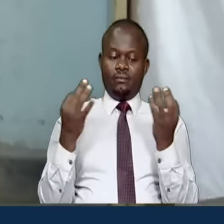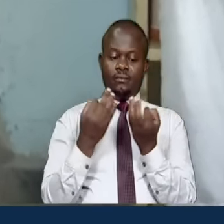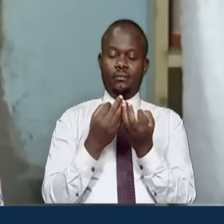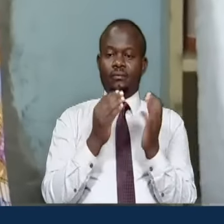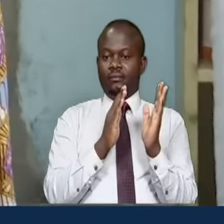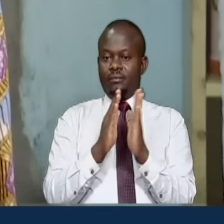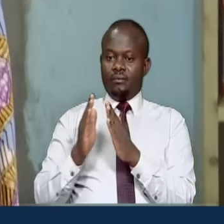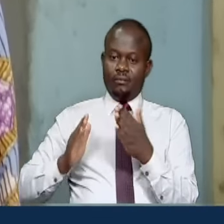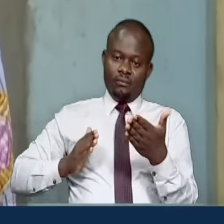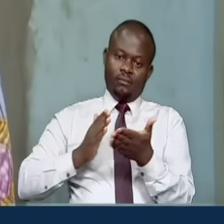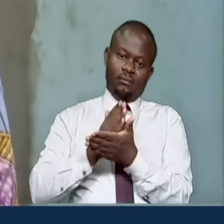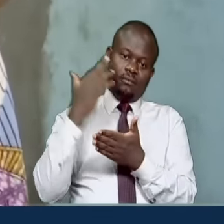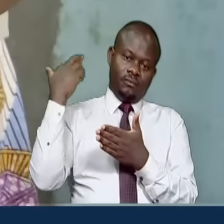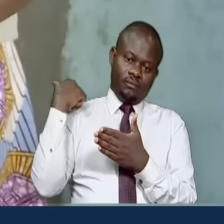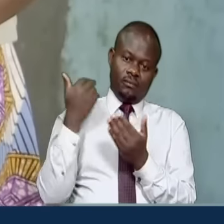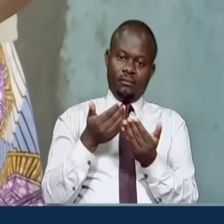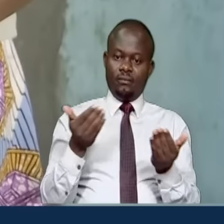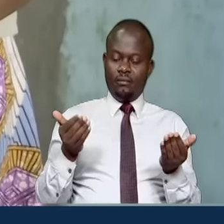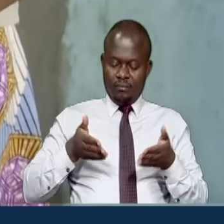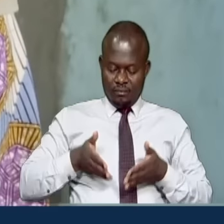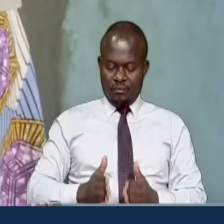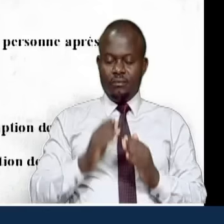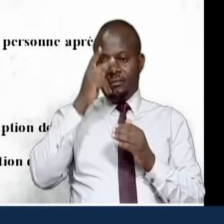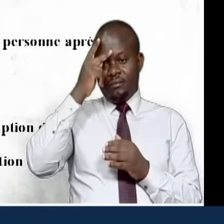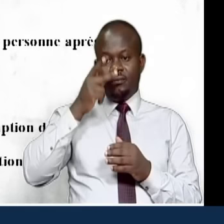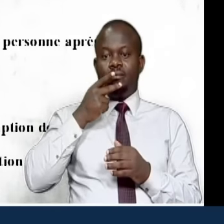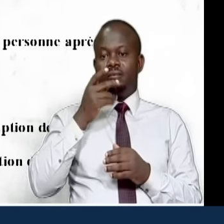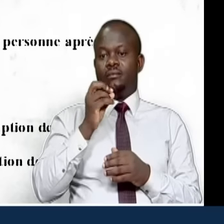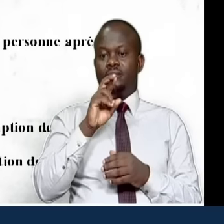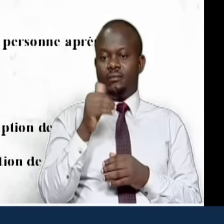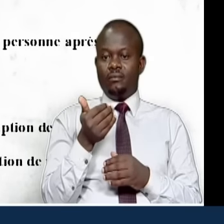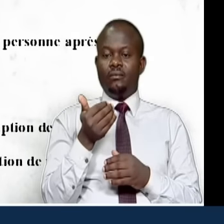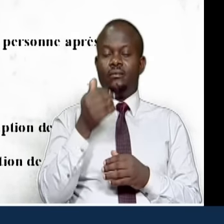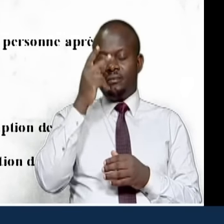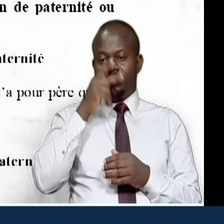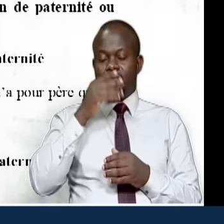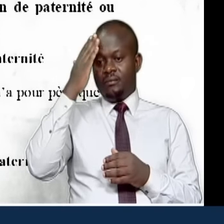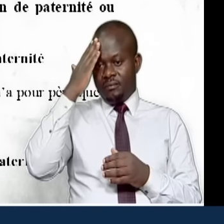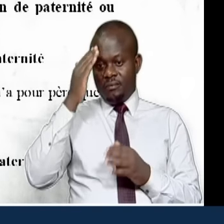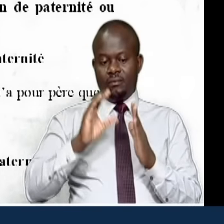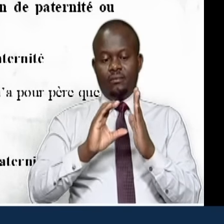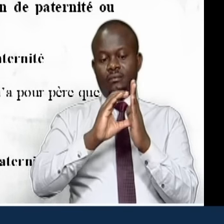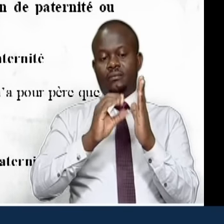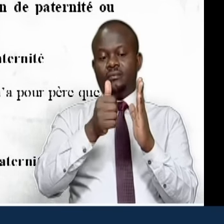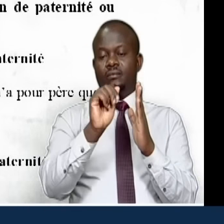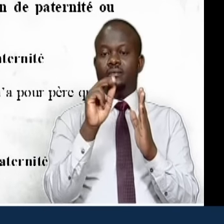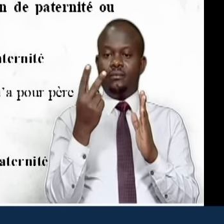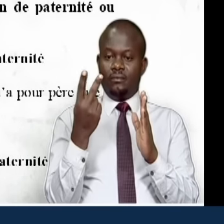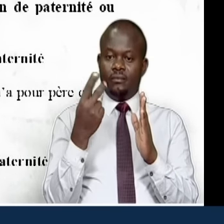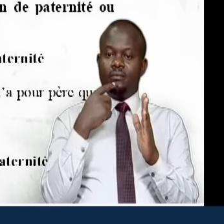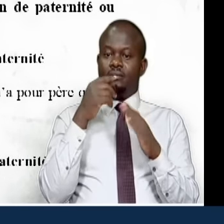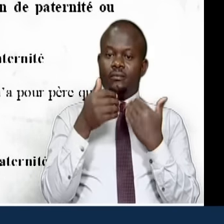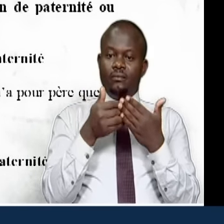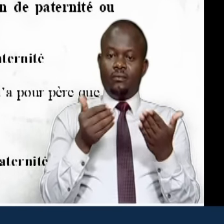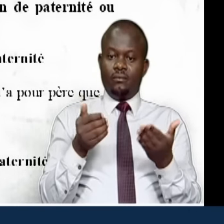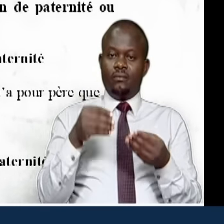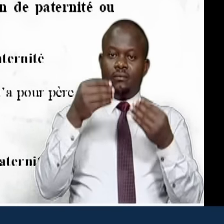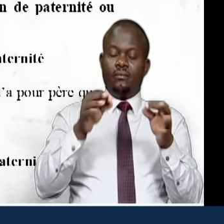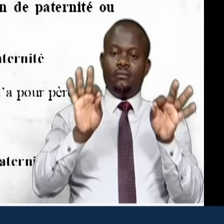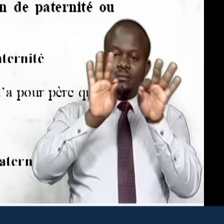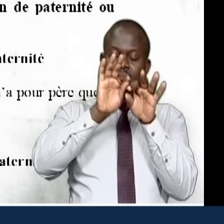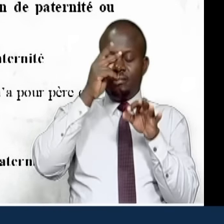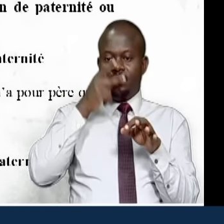iteganya uburenganzira n'inshingano z'abana bakomoka ku mubyeyi cyangwa ku babyeyi bazwe mu gakakayo ka kabiri ivuga ko umwana agomba guha agaciro